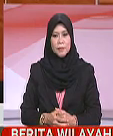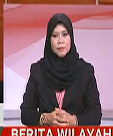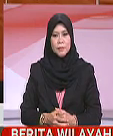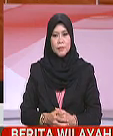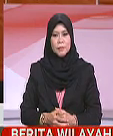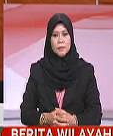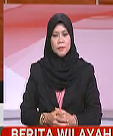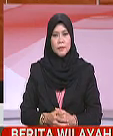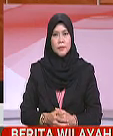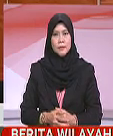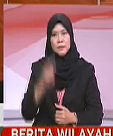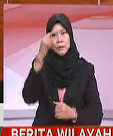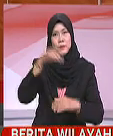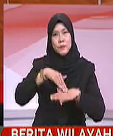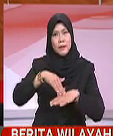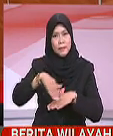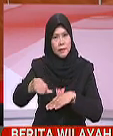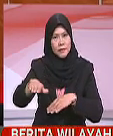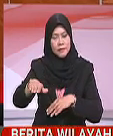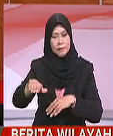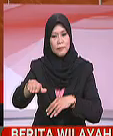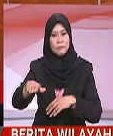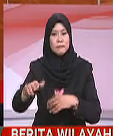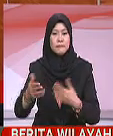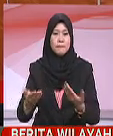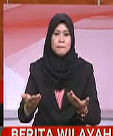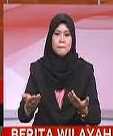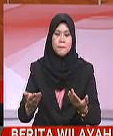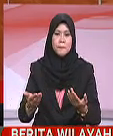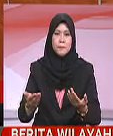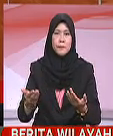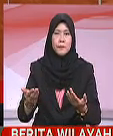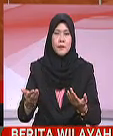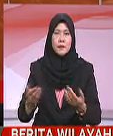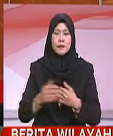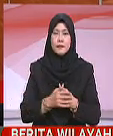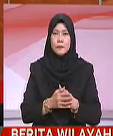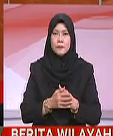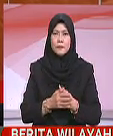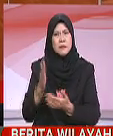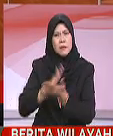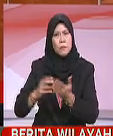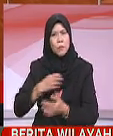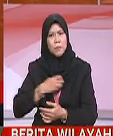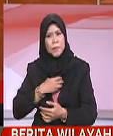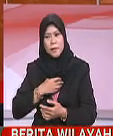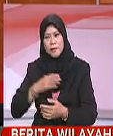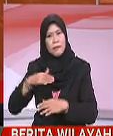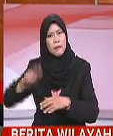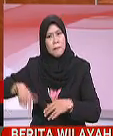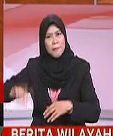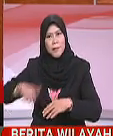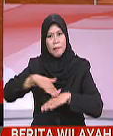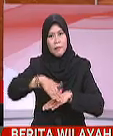untuk penghantaran, saya ada istilah yang mengatakan bantuan tu lambat